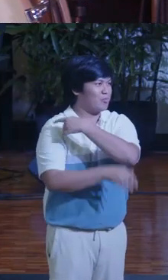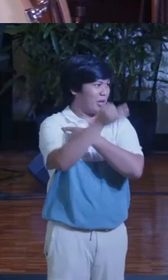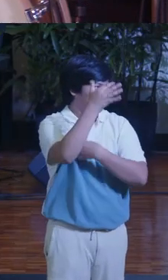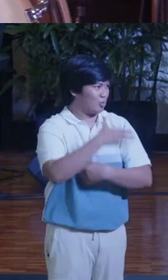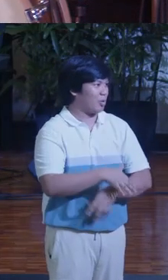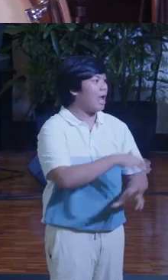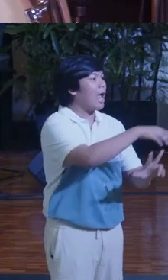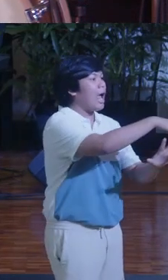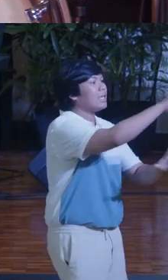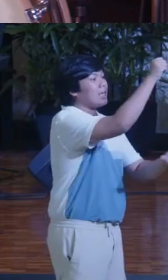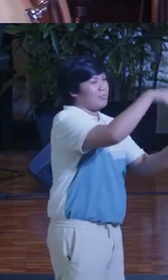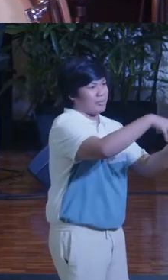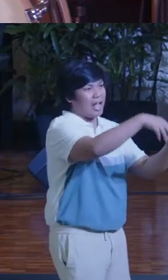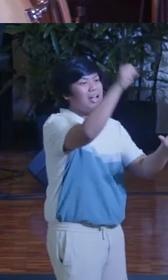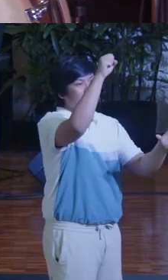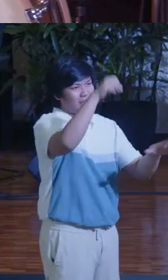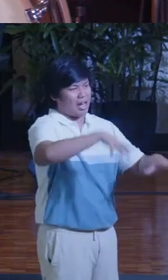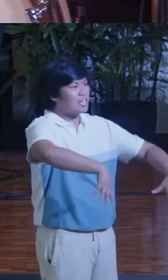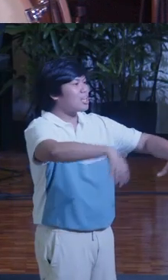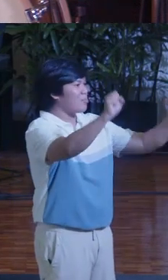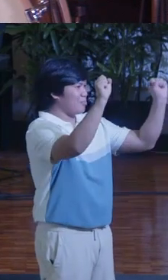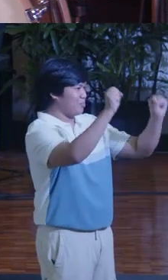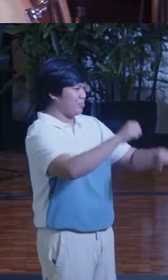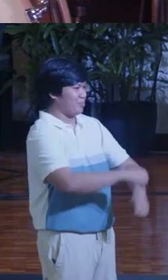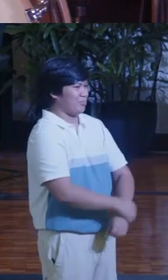Tayo po ang children of the promise.